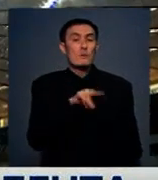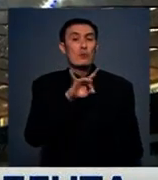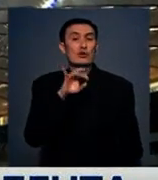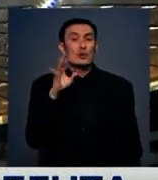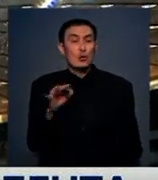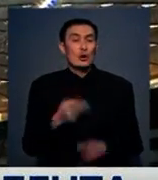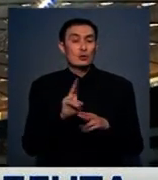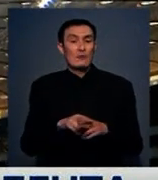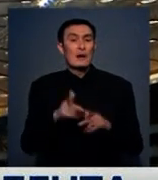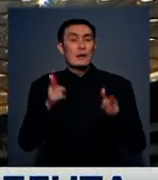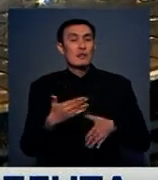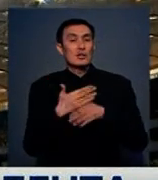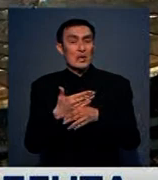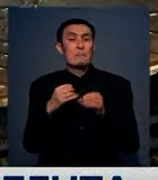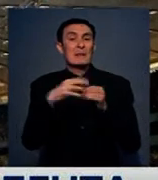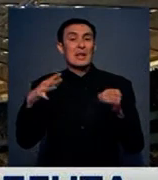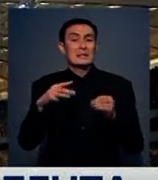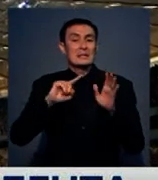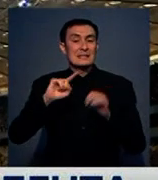Порошенко, которого поддержали лишь